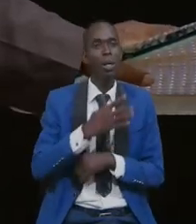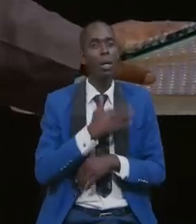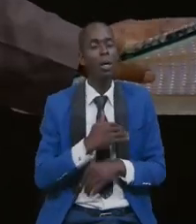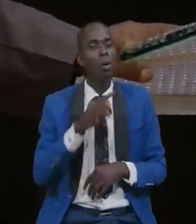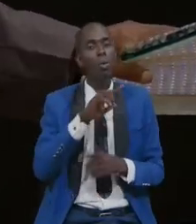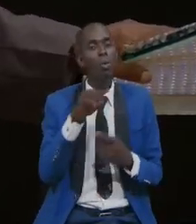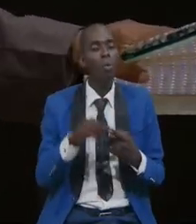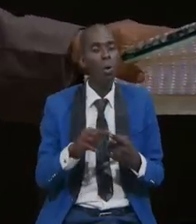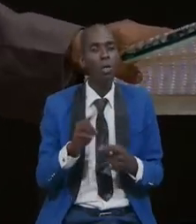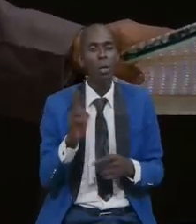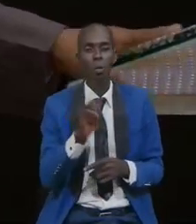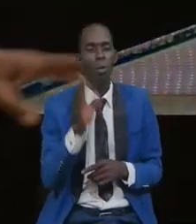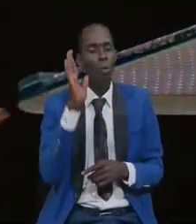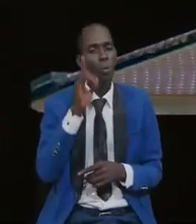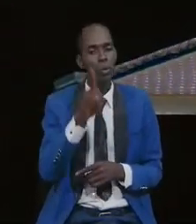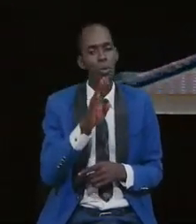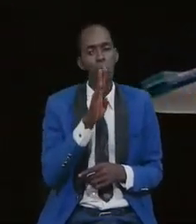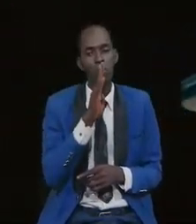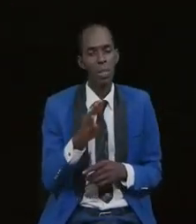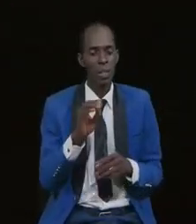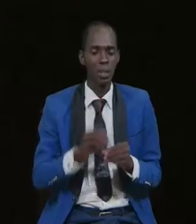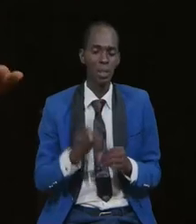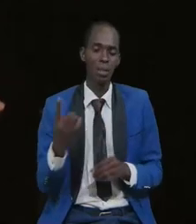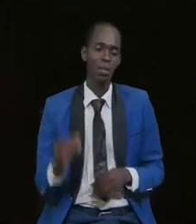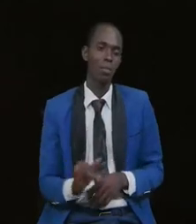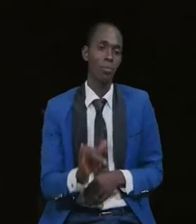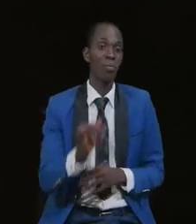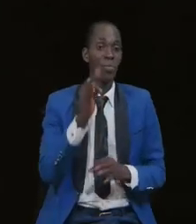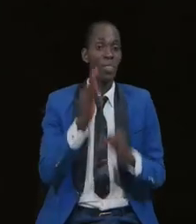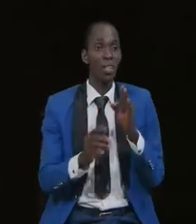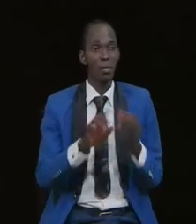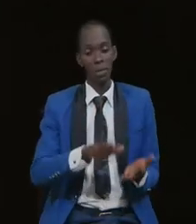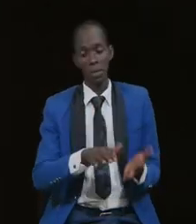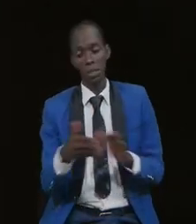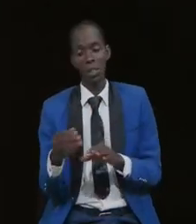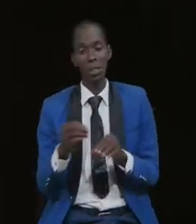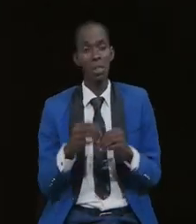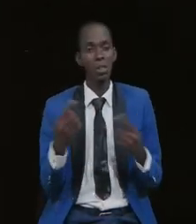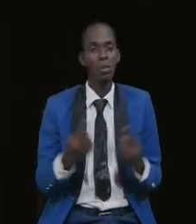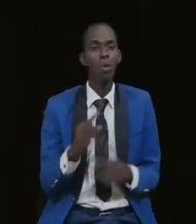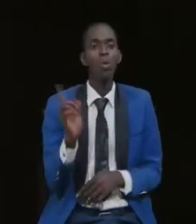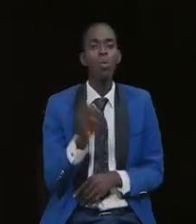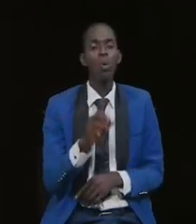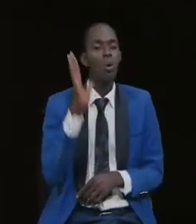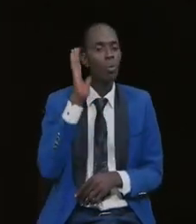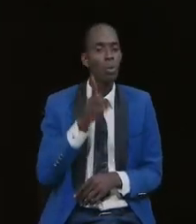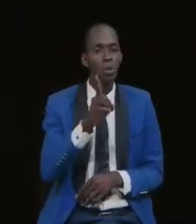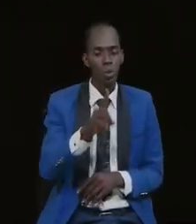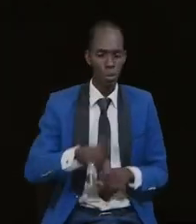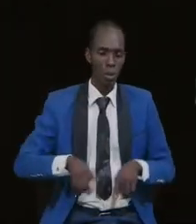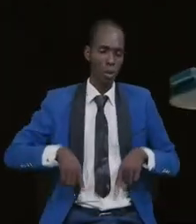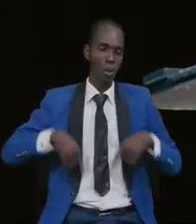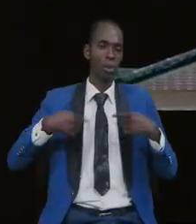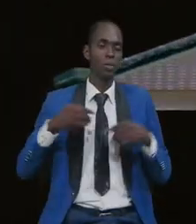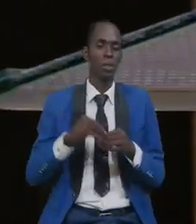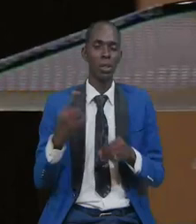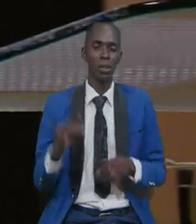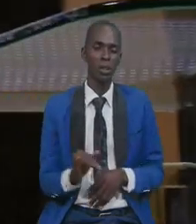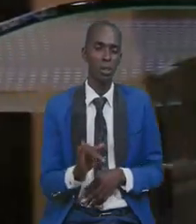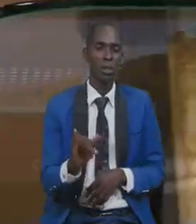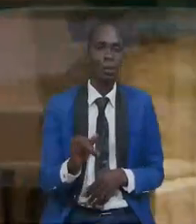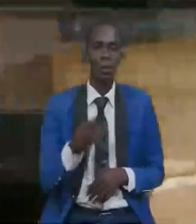passeras-tu l'éternité? Si tu meurs dans le péché, où passeras-tu l'éternité? Il dit, nous